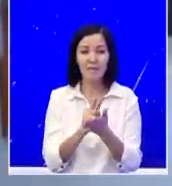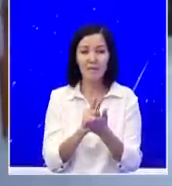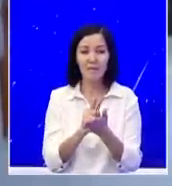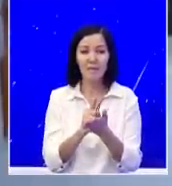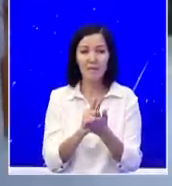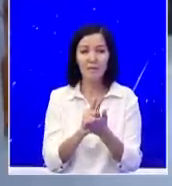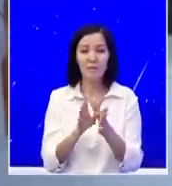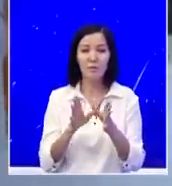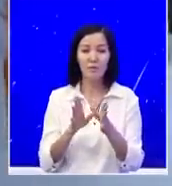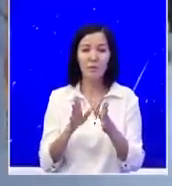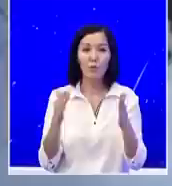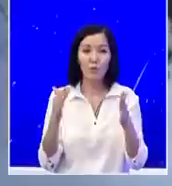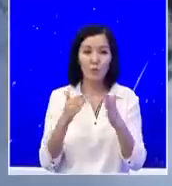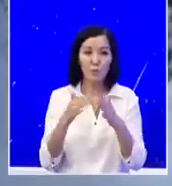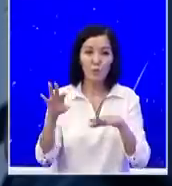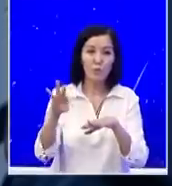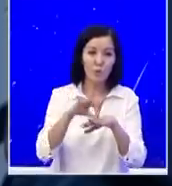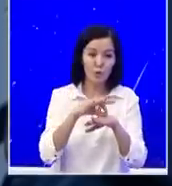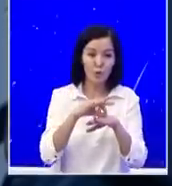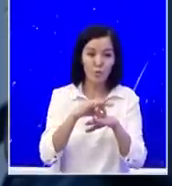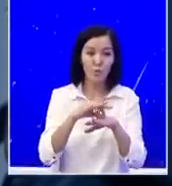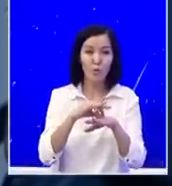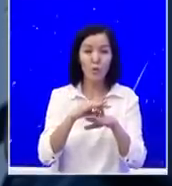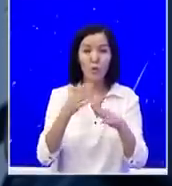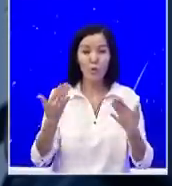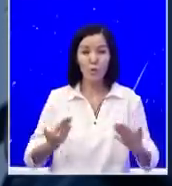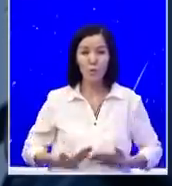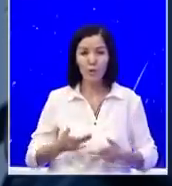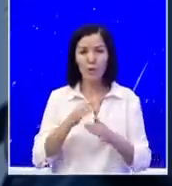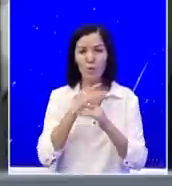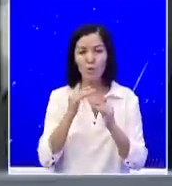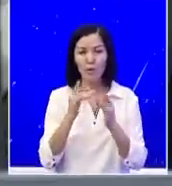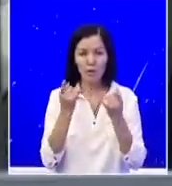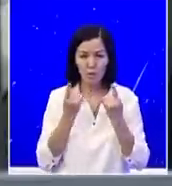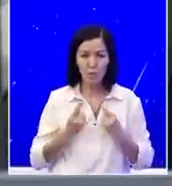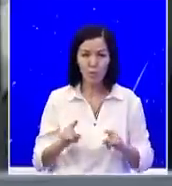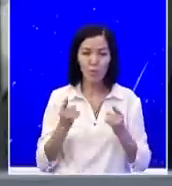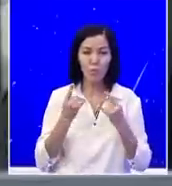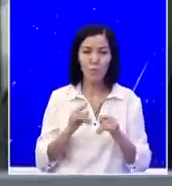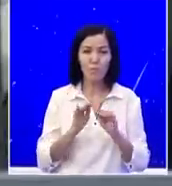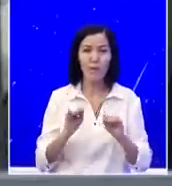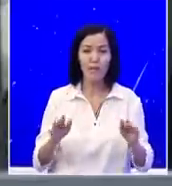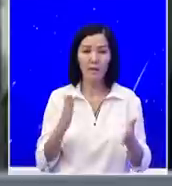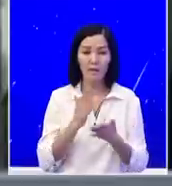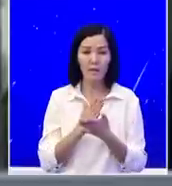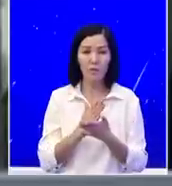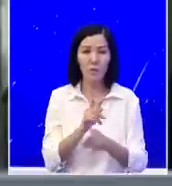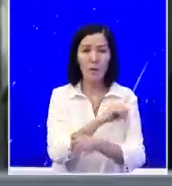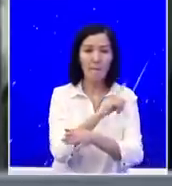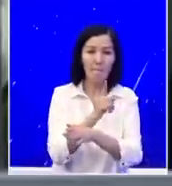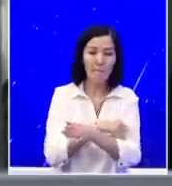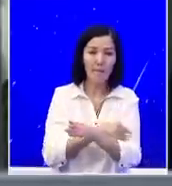ол шаңырақ көтеру, өмірге не құрлым көбірек ұрпақ әкелу, және соларды мықты